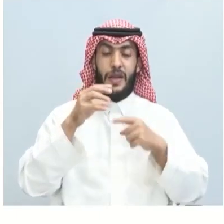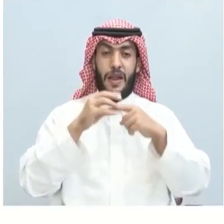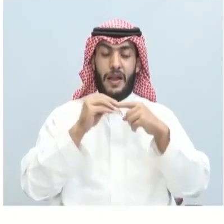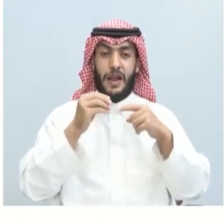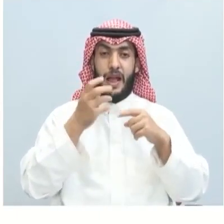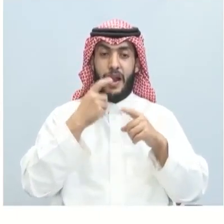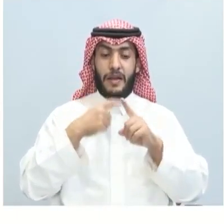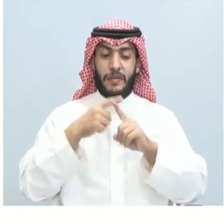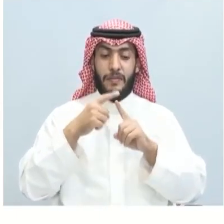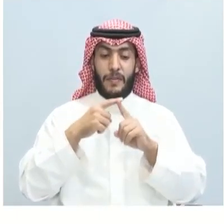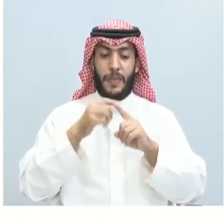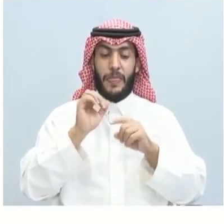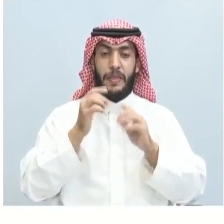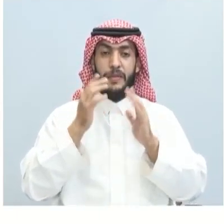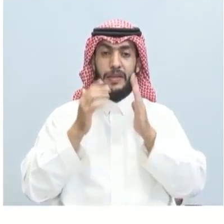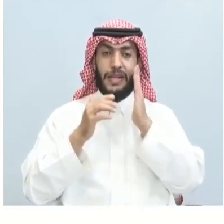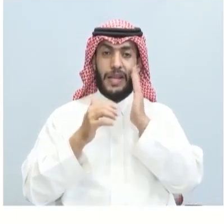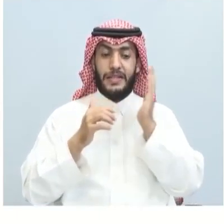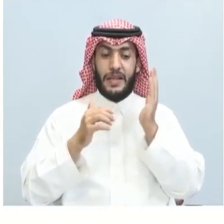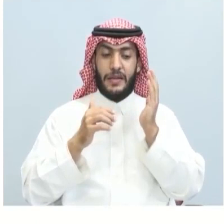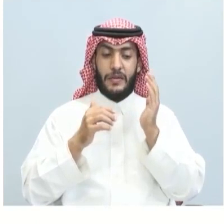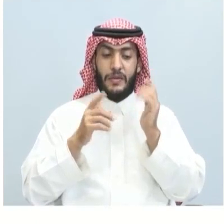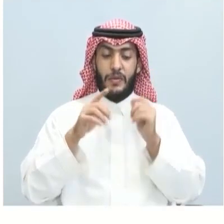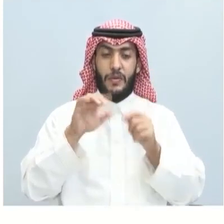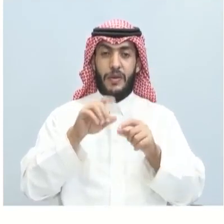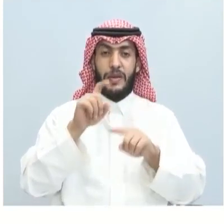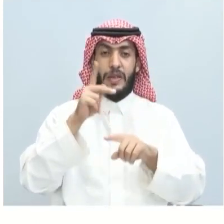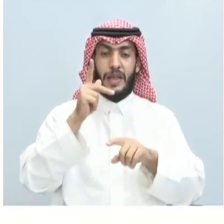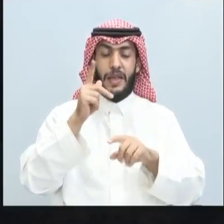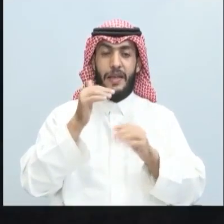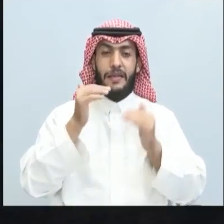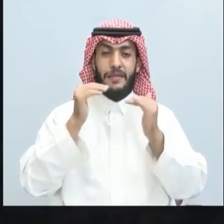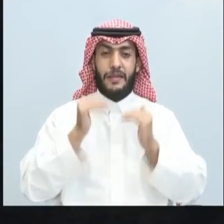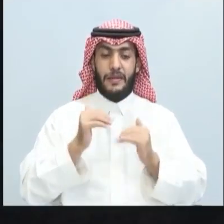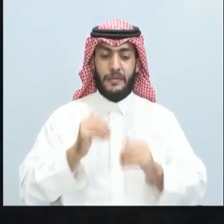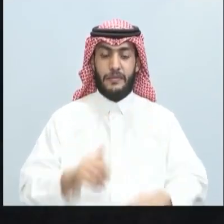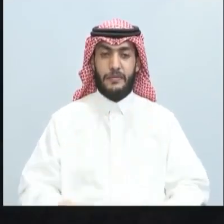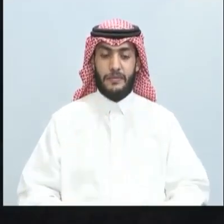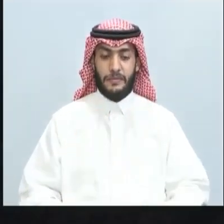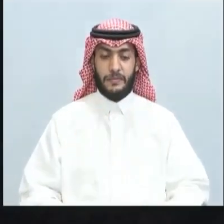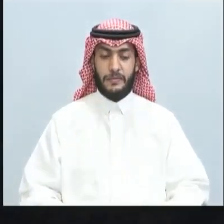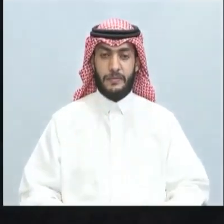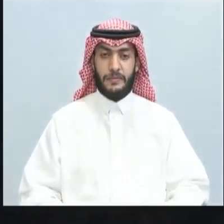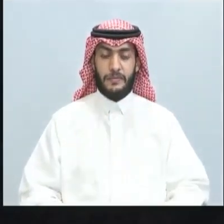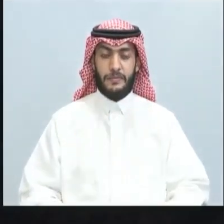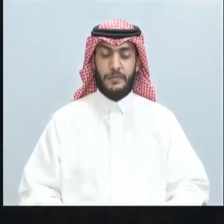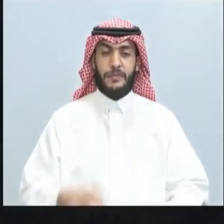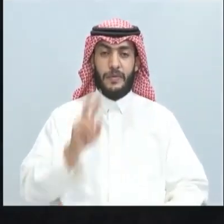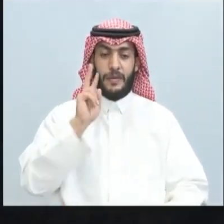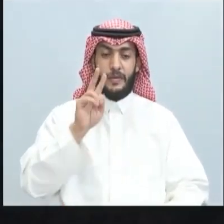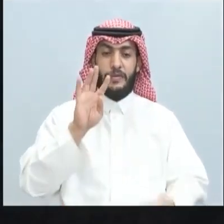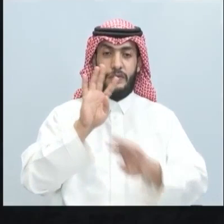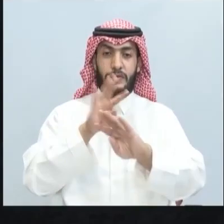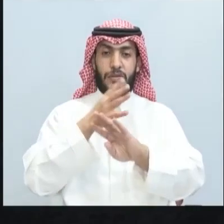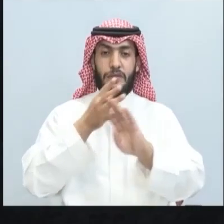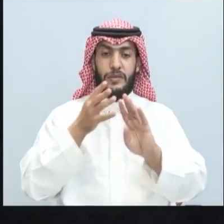درجه الحراره سيتجهون نحو اليسار وقيمه الكي كيو تقل فركز مره اخرى